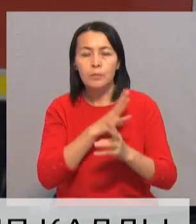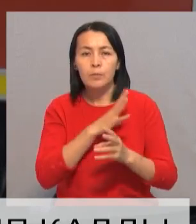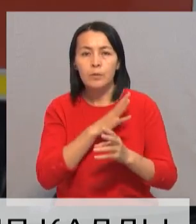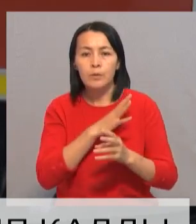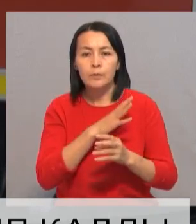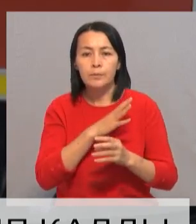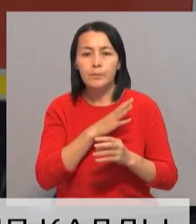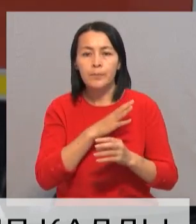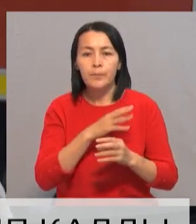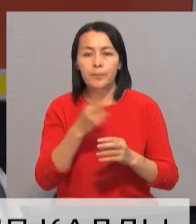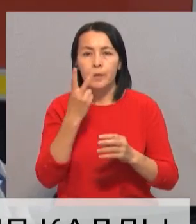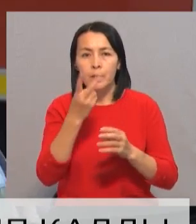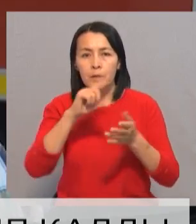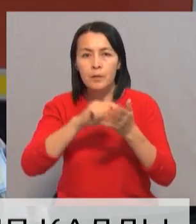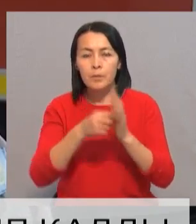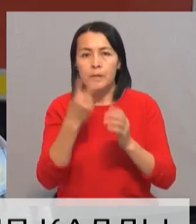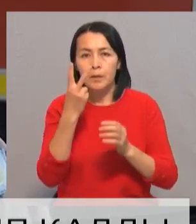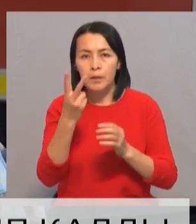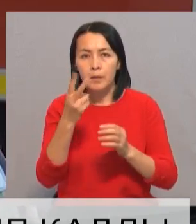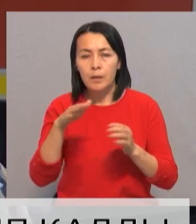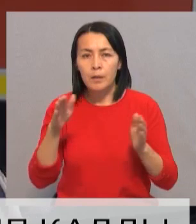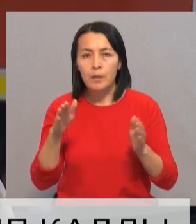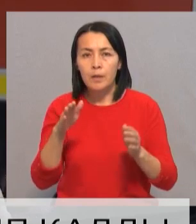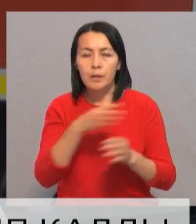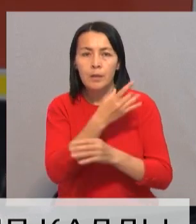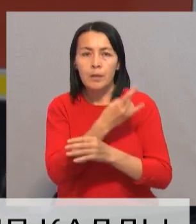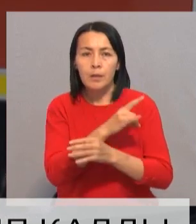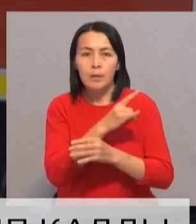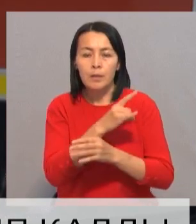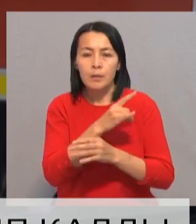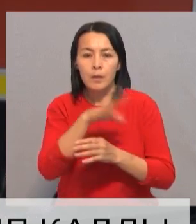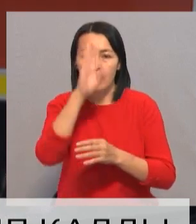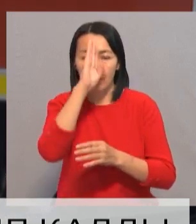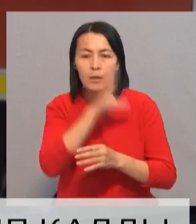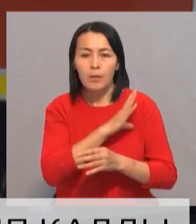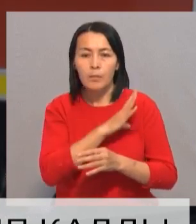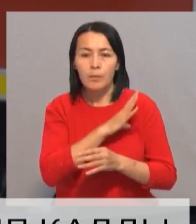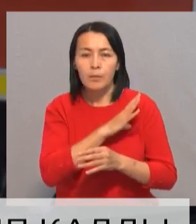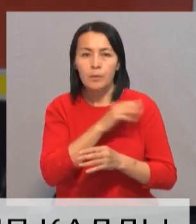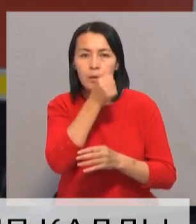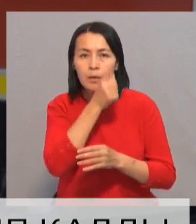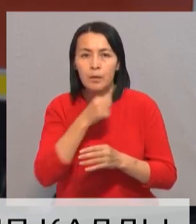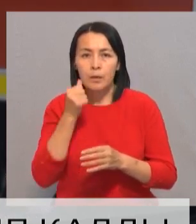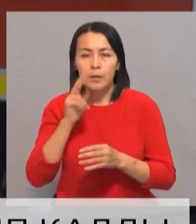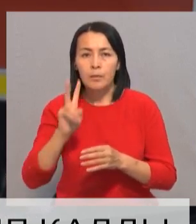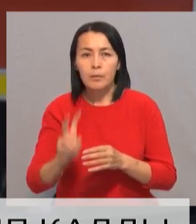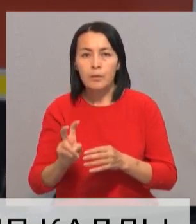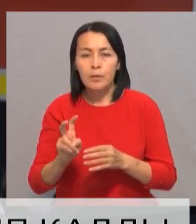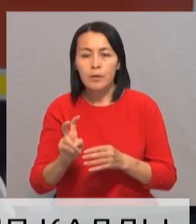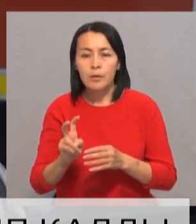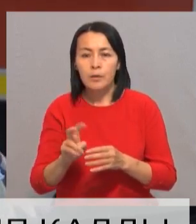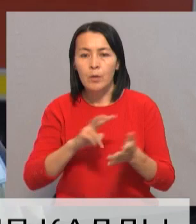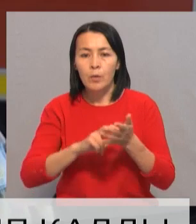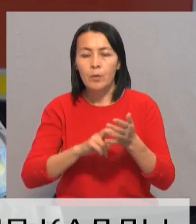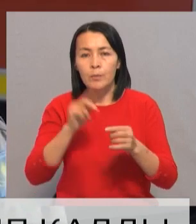Кірдік, екінші бөлмеде екі кішкентай бала одеялға оралып тығылып қалған, қорқып. Соны